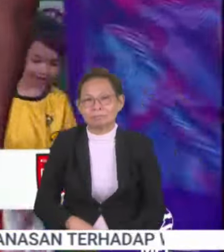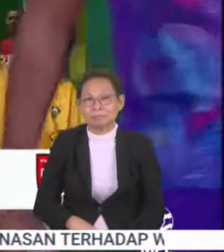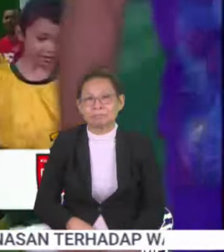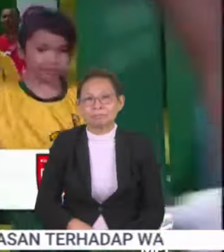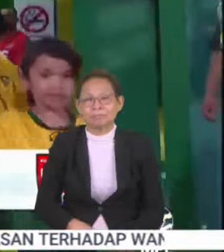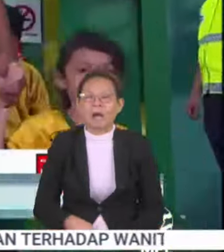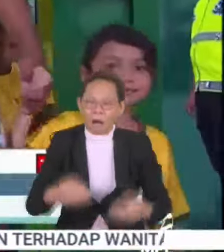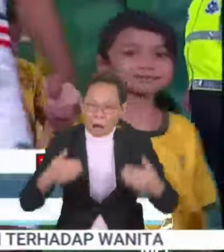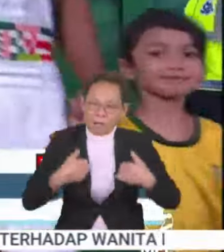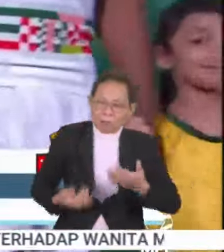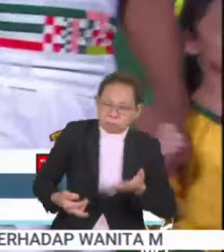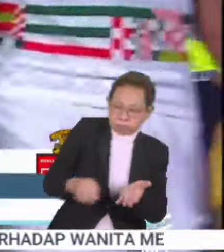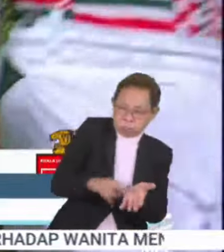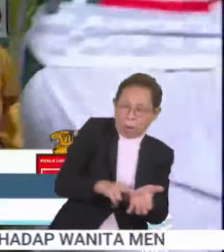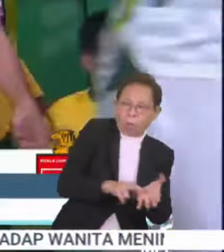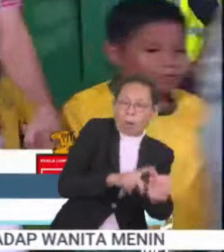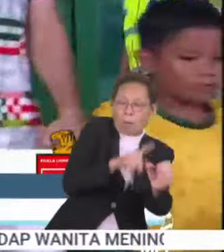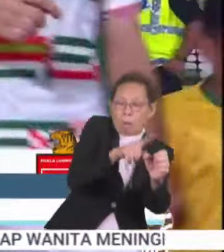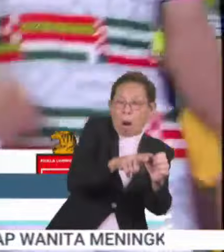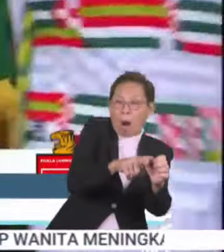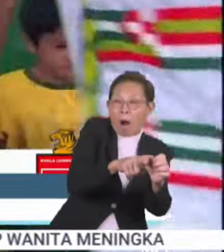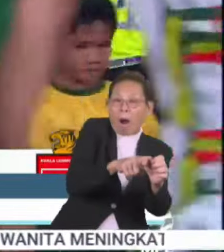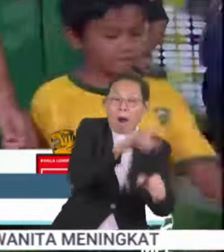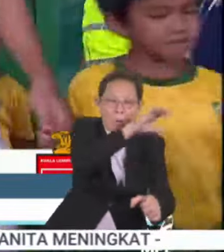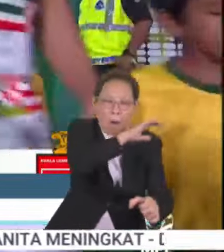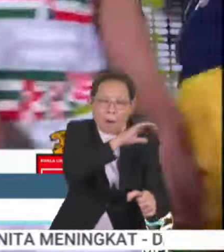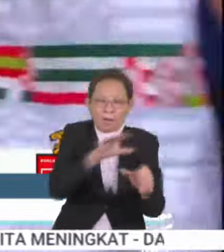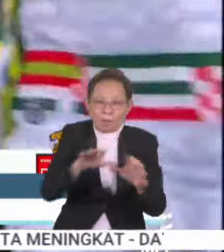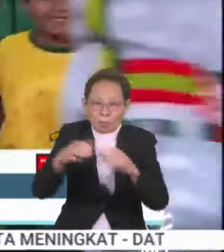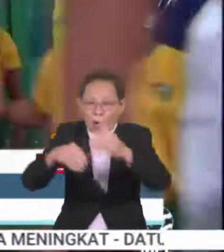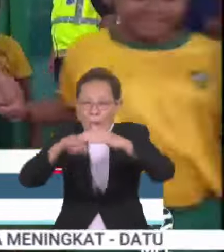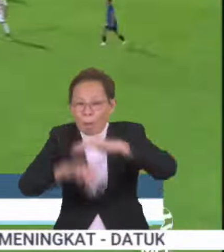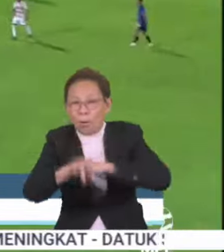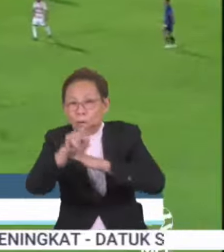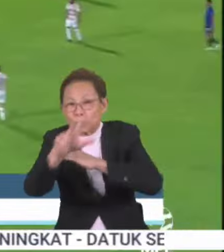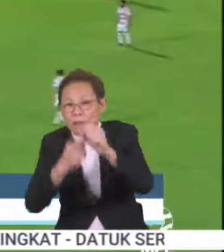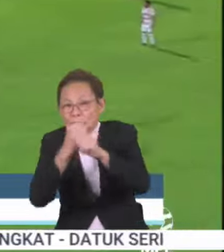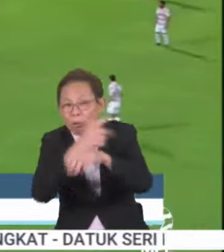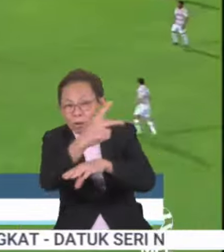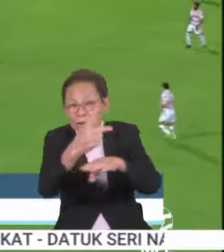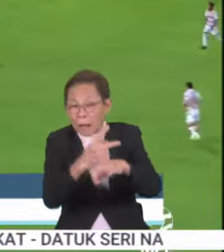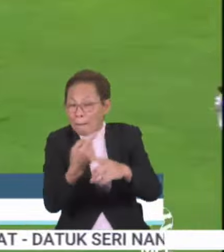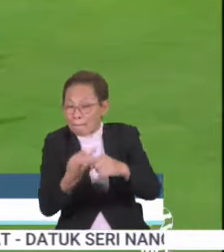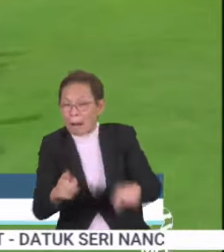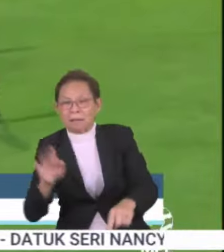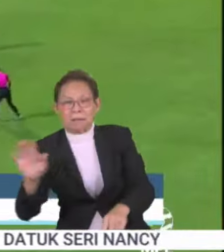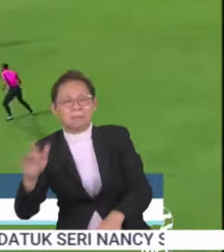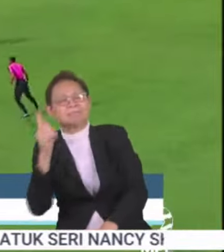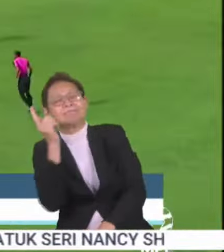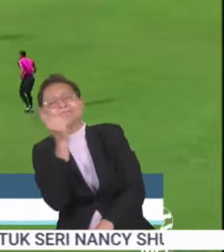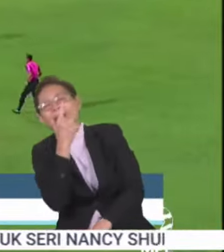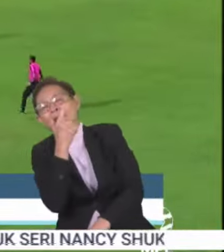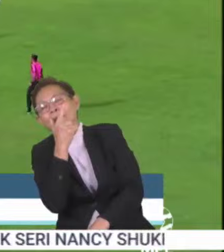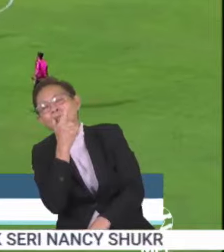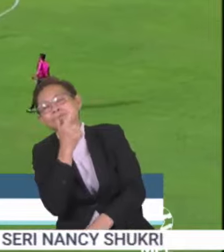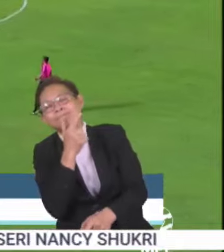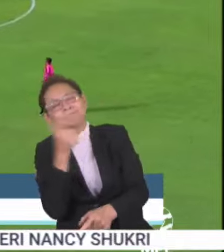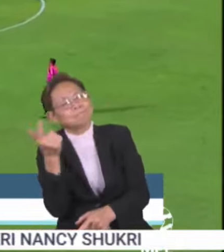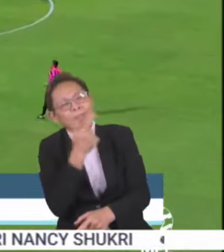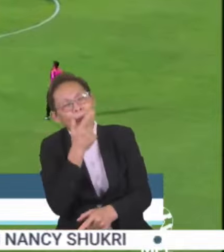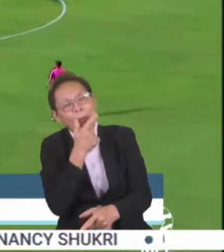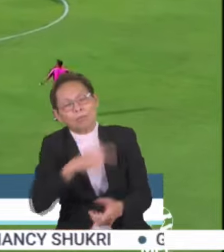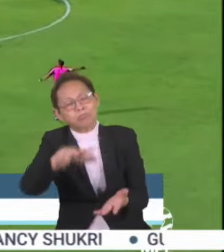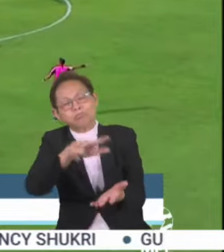Dalam pada itu, biarpun ada laporan yang mengaitkan Nafuzi dengan skuad bawah 23 tahun kebangsaan, namun beliau enggan memberi